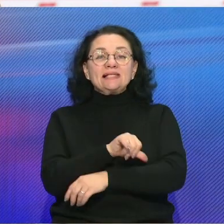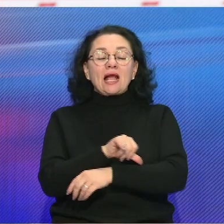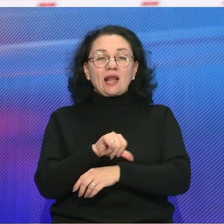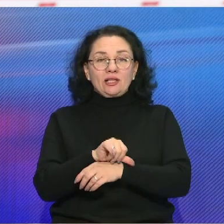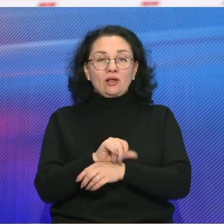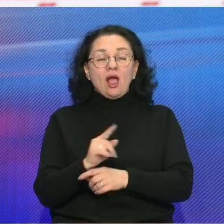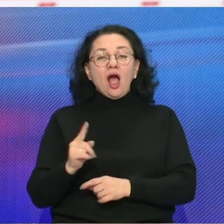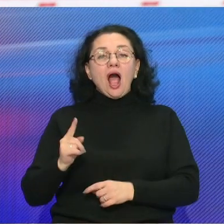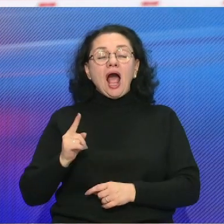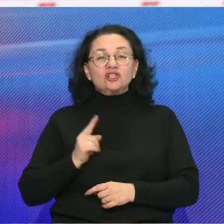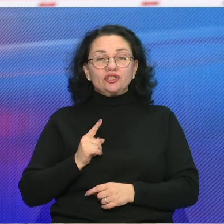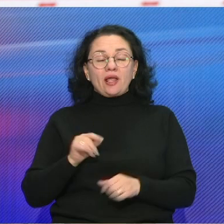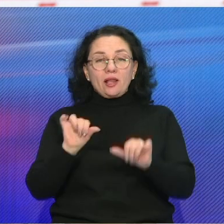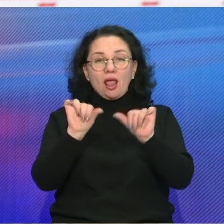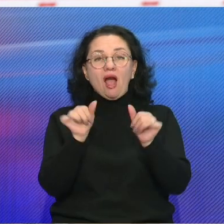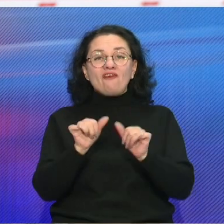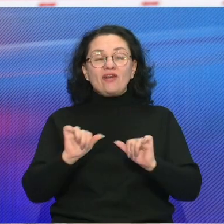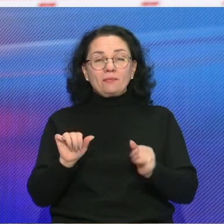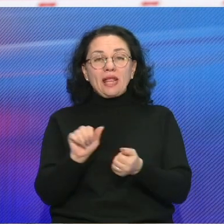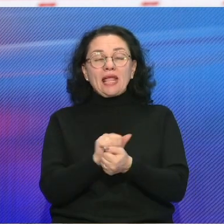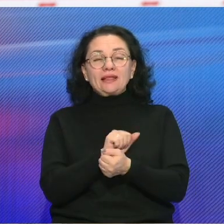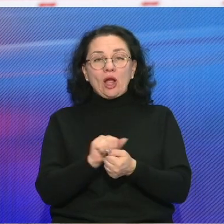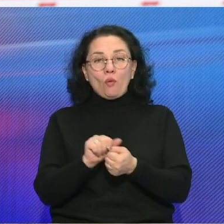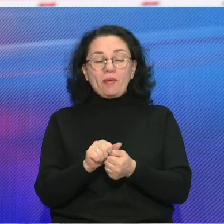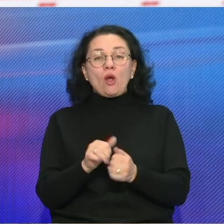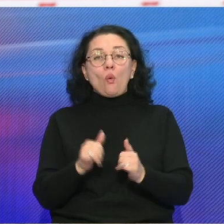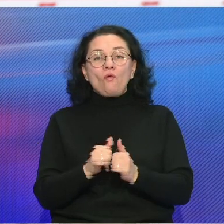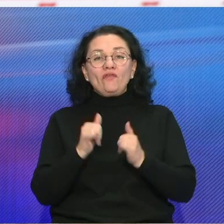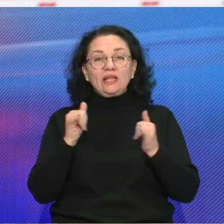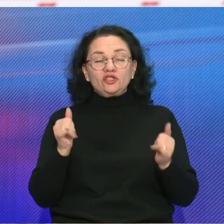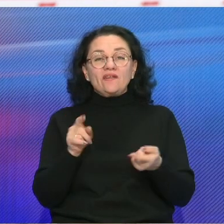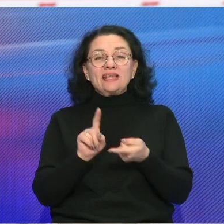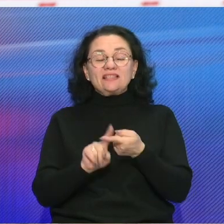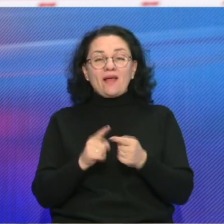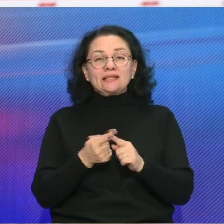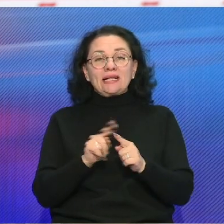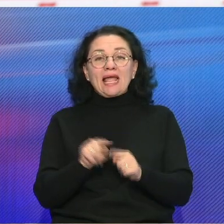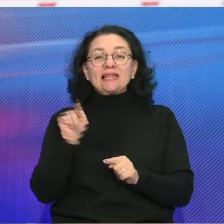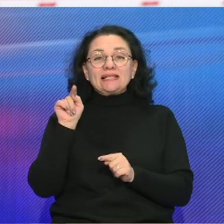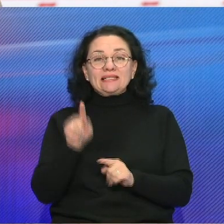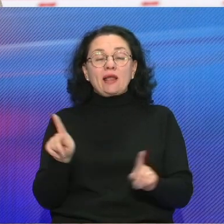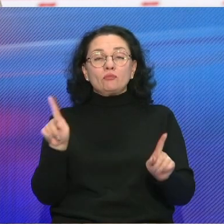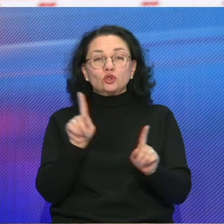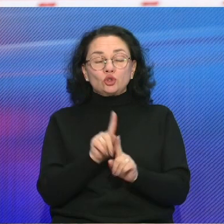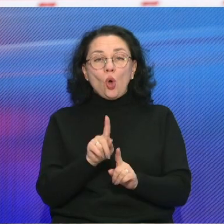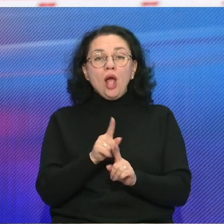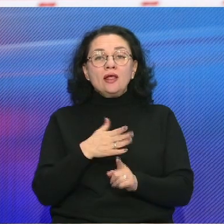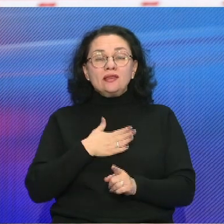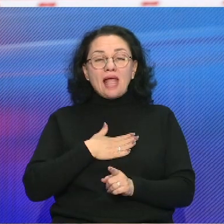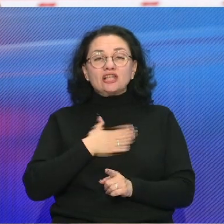ожидания пограничного оформления существенно увеличилось, и связано это прежде всего с тем, что наши литовские